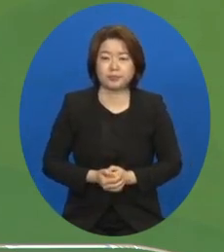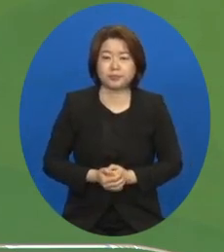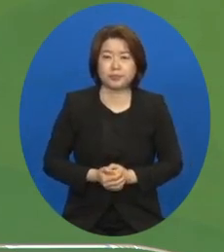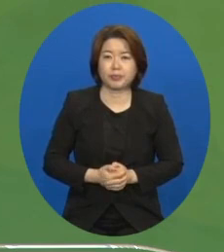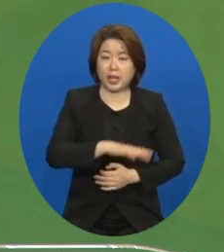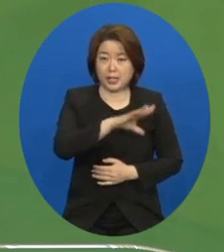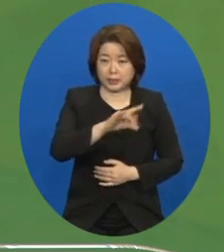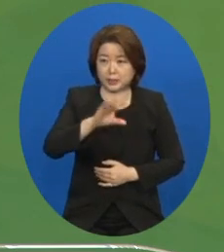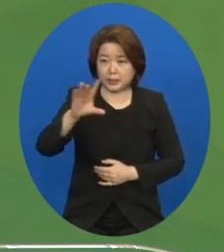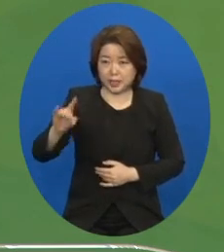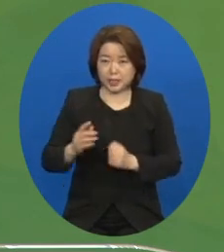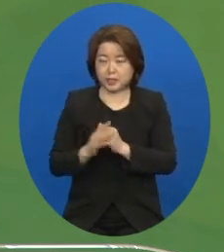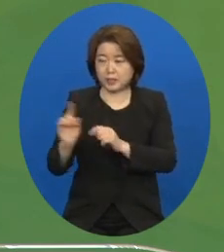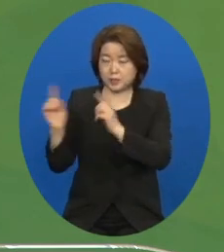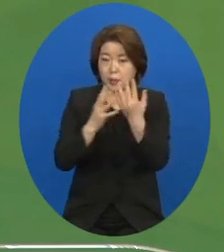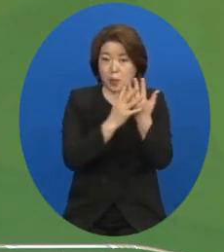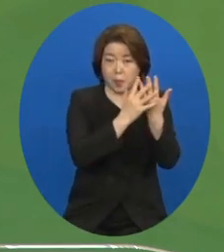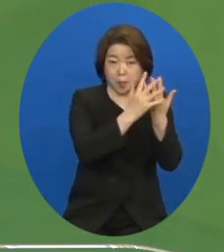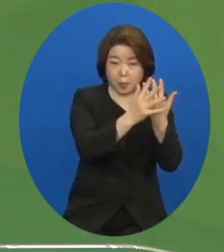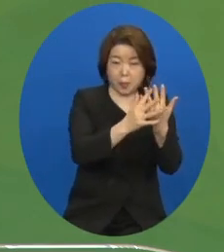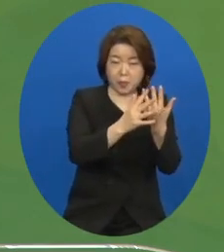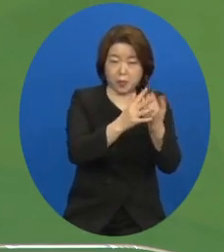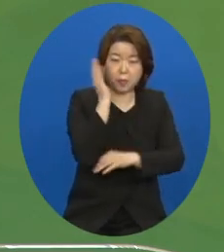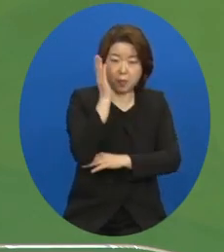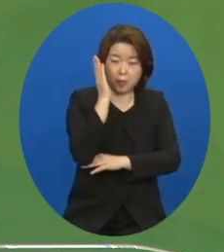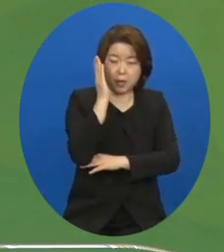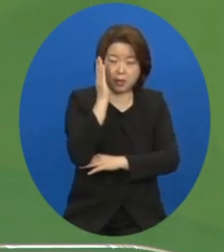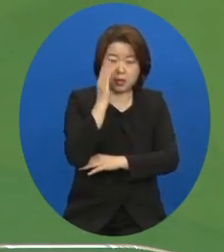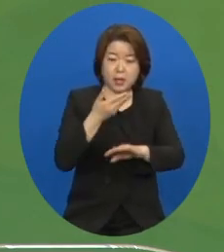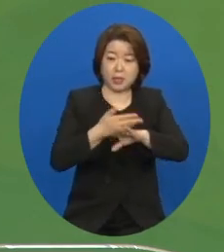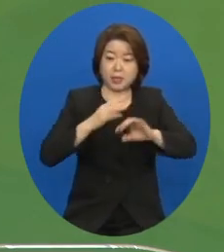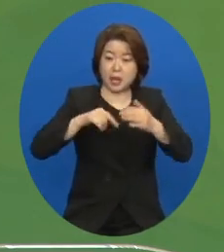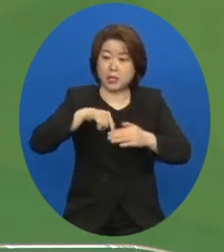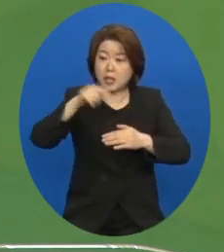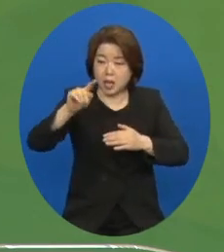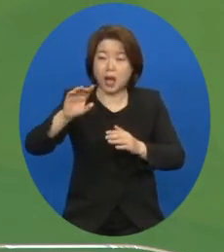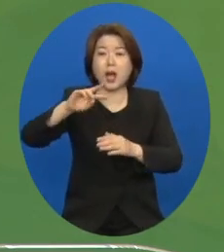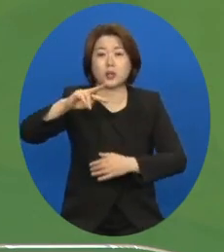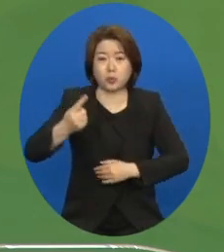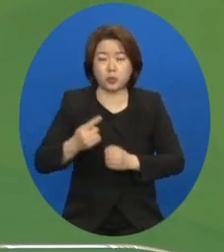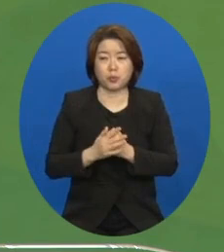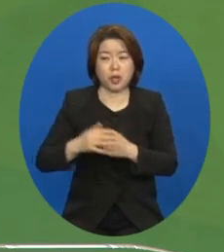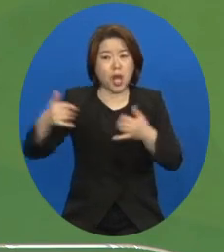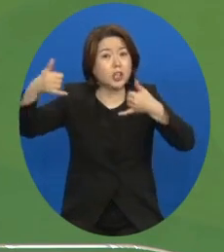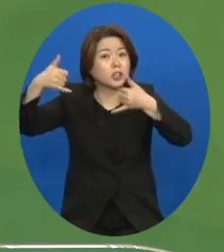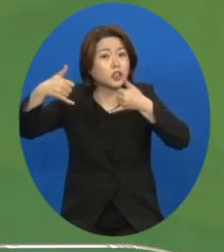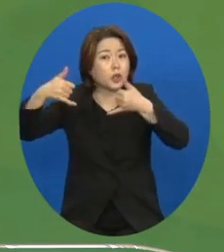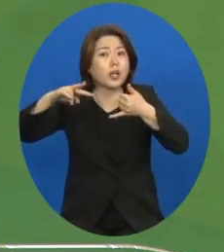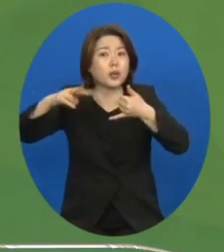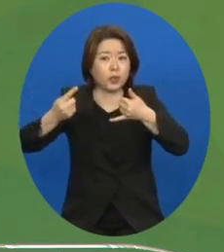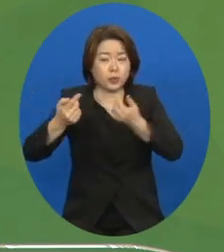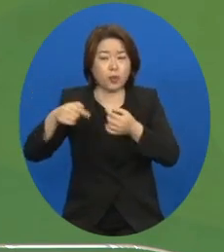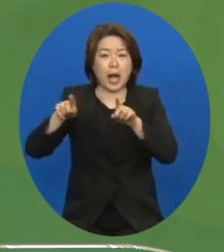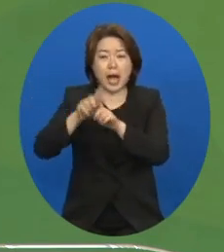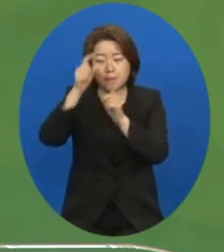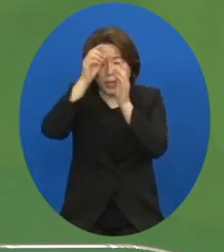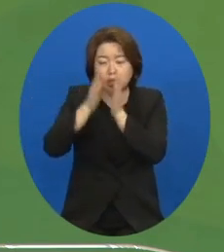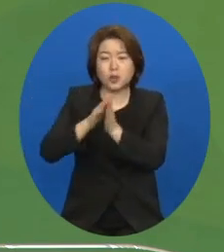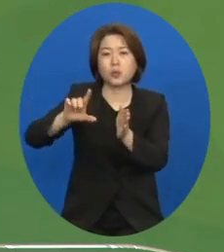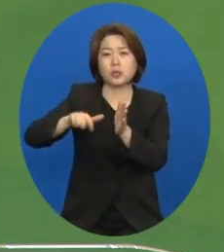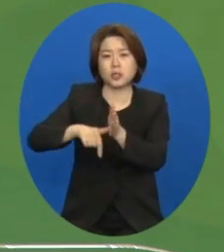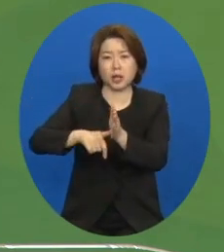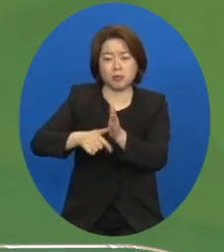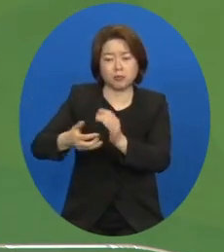이따금 집회 때문에 해외에 나가는 그런 일이 있다 하더라도 전화로라도 같이 기도하는 시간을